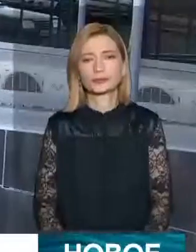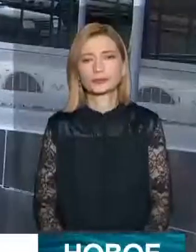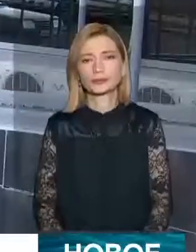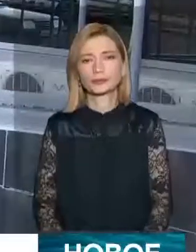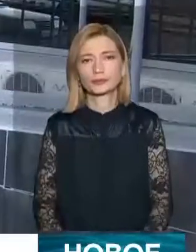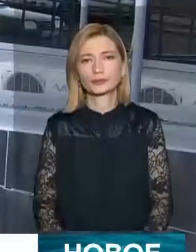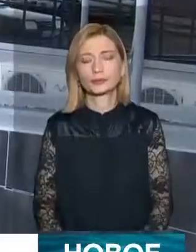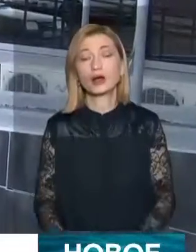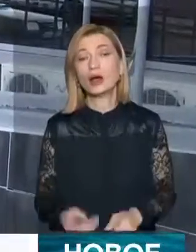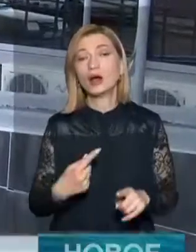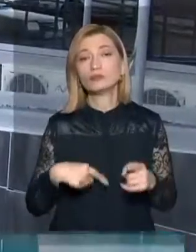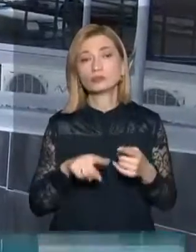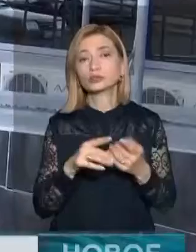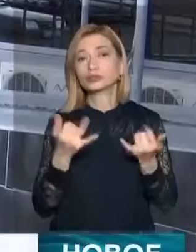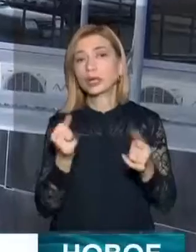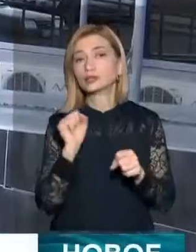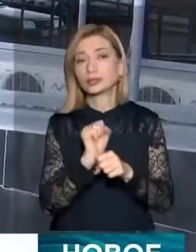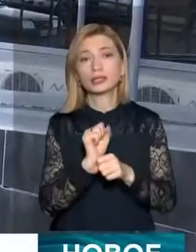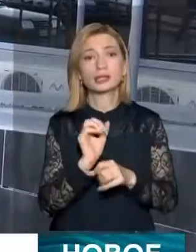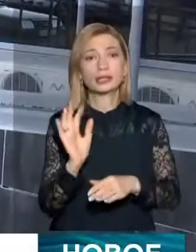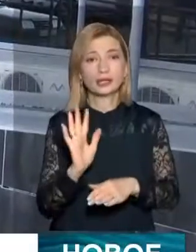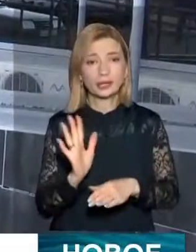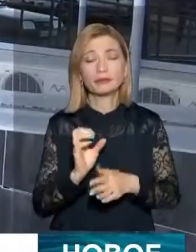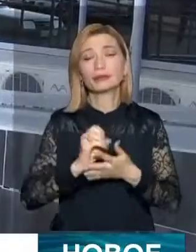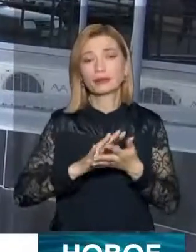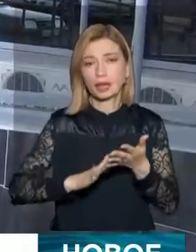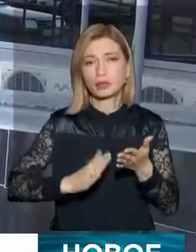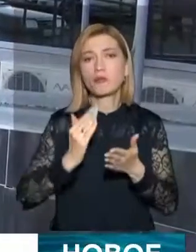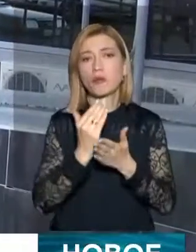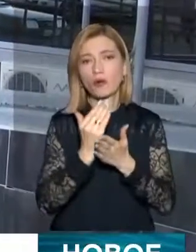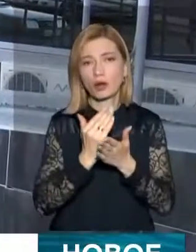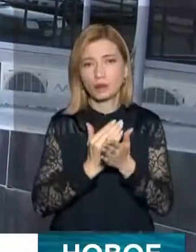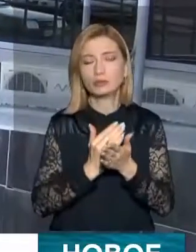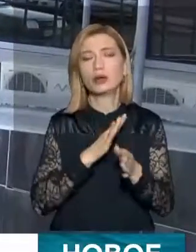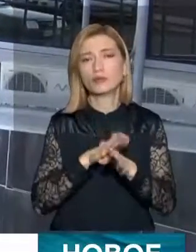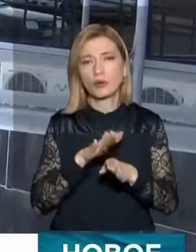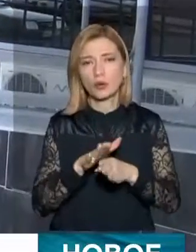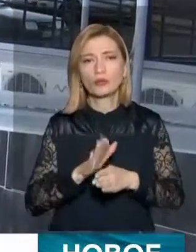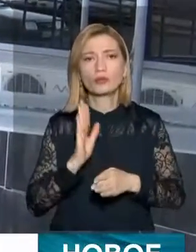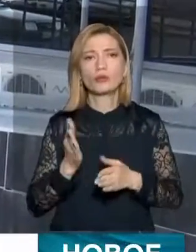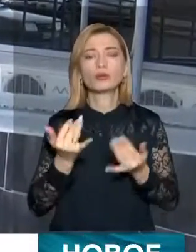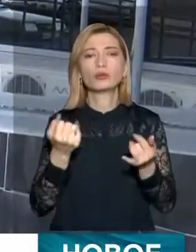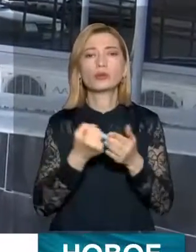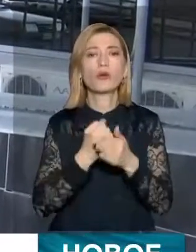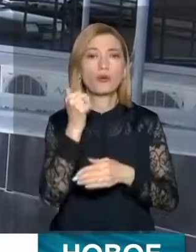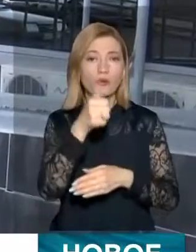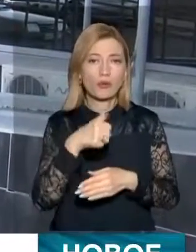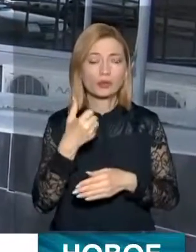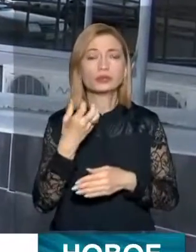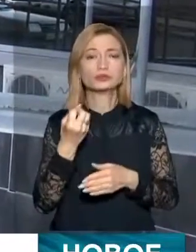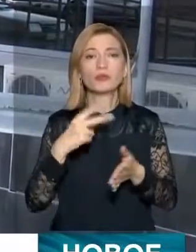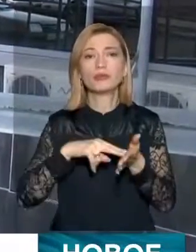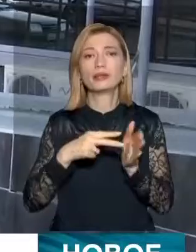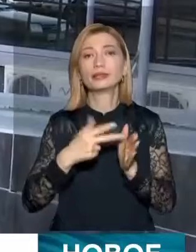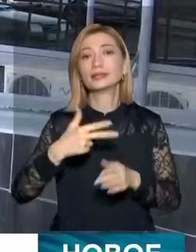Мы на этом не останавливаемся. Данная программа продолжается, так скажем, на постоянной основе. До конца текущего года еще планируется